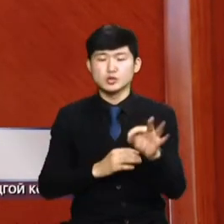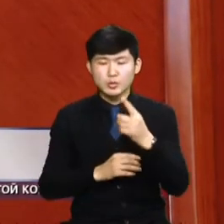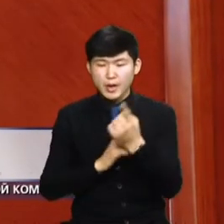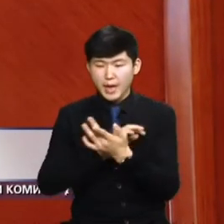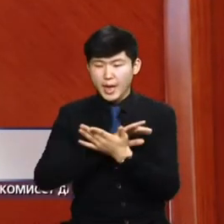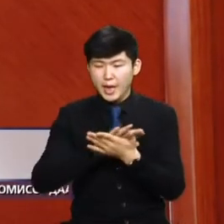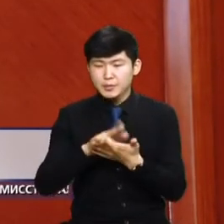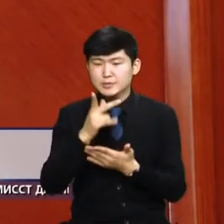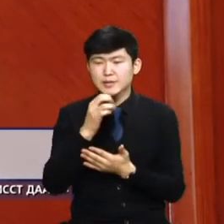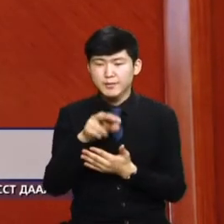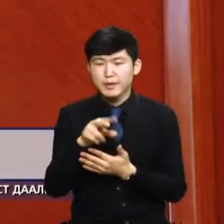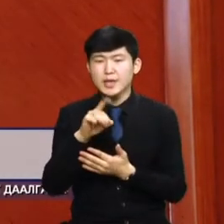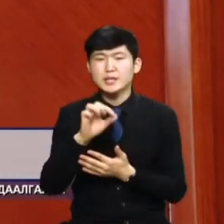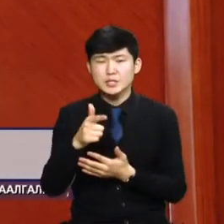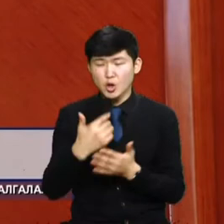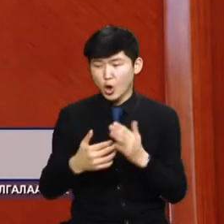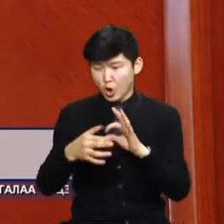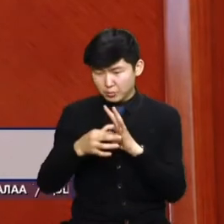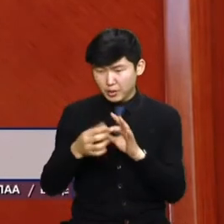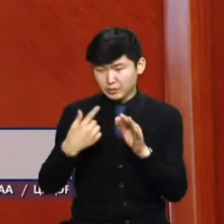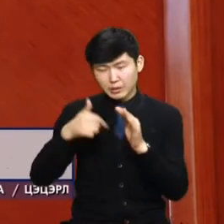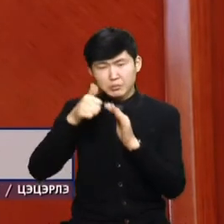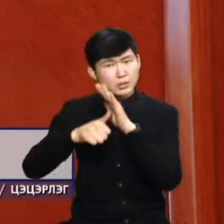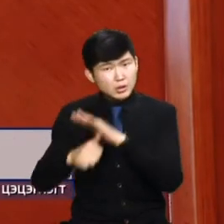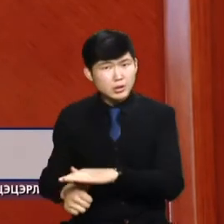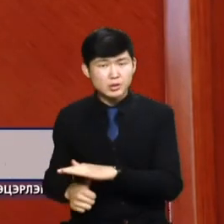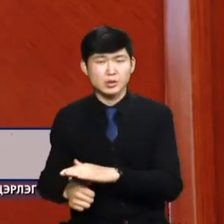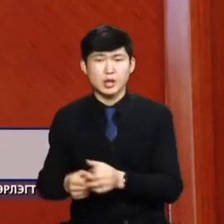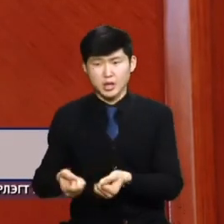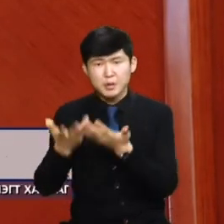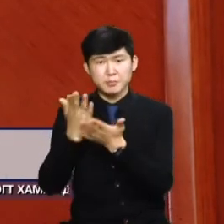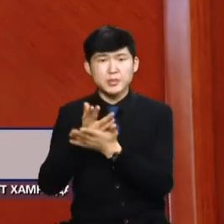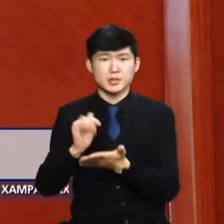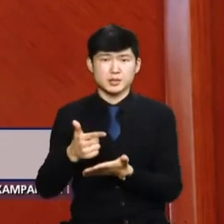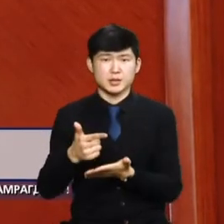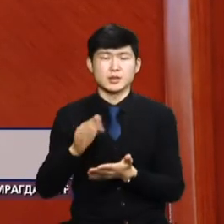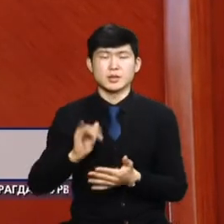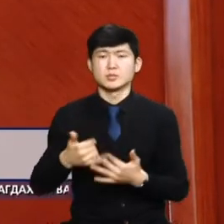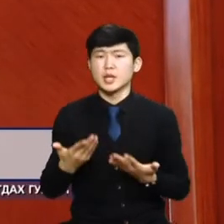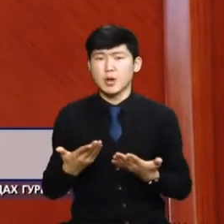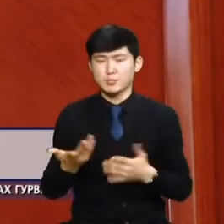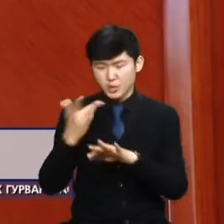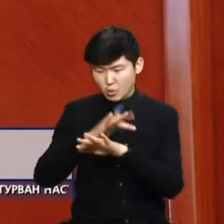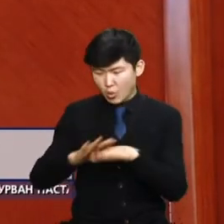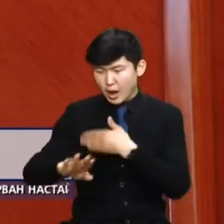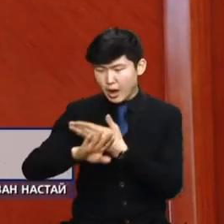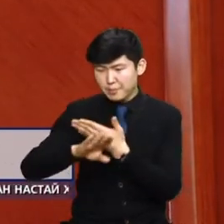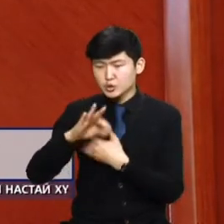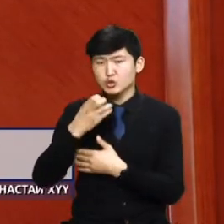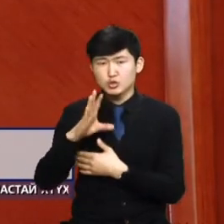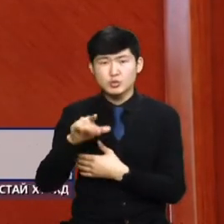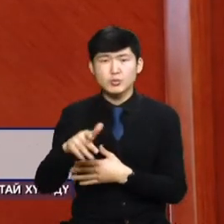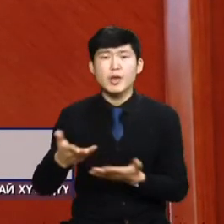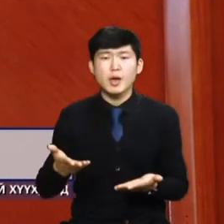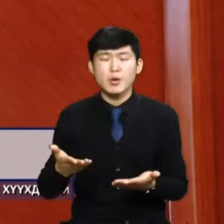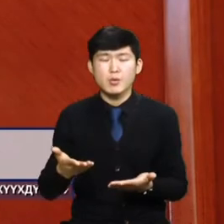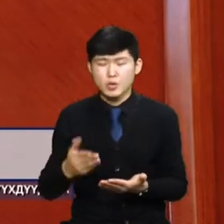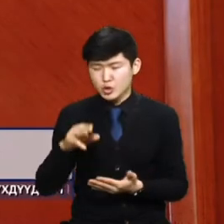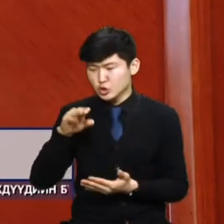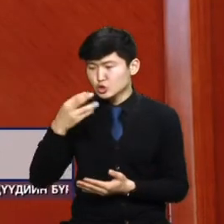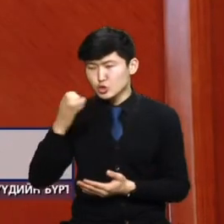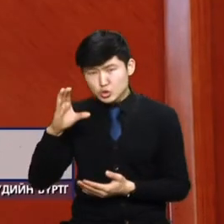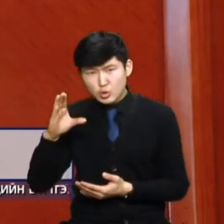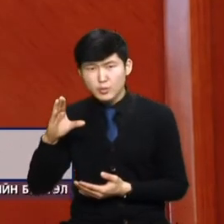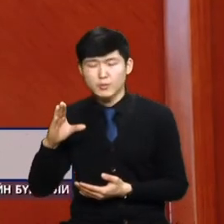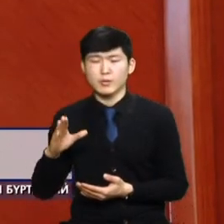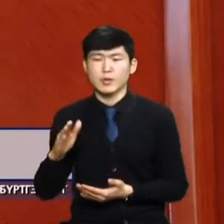ариун цэвэрлэлт албадад төдийгөө маш олон дээрлэлт хүчирхийлэл гардаг. Тэгэхээр одоо энэ хүүхэд хамгааллын төсөв дээр энийг төсвөөс